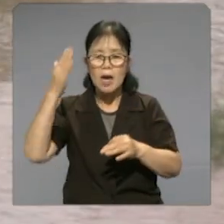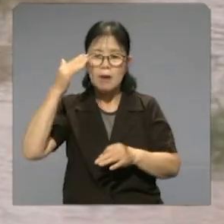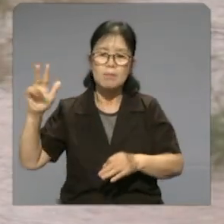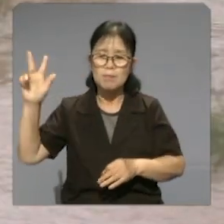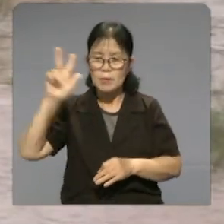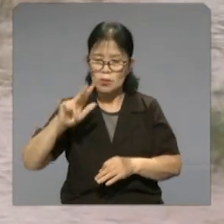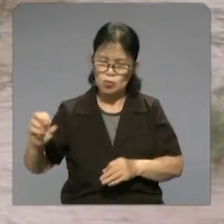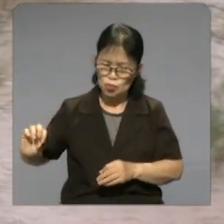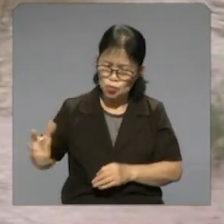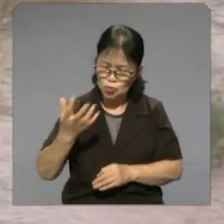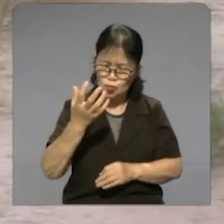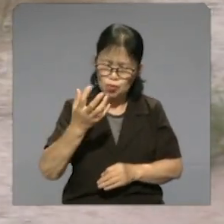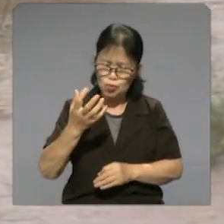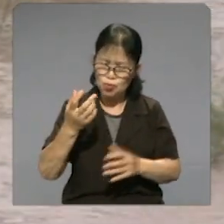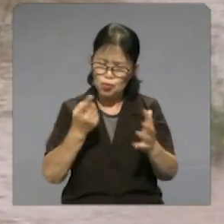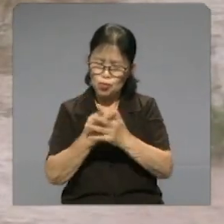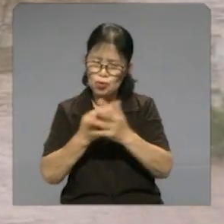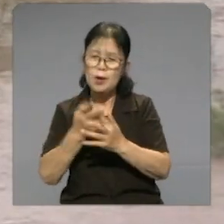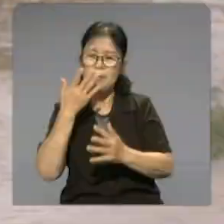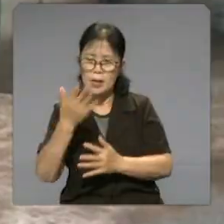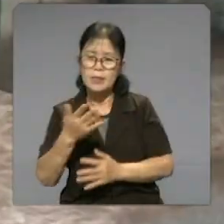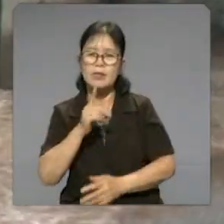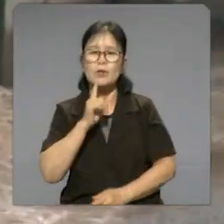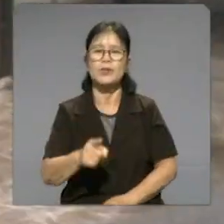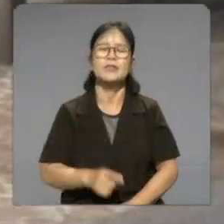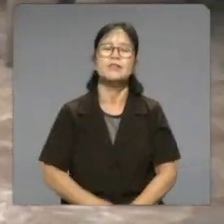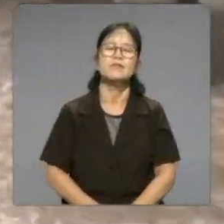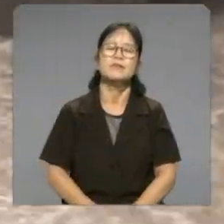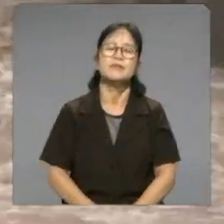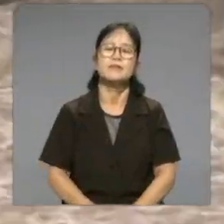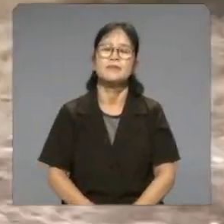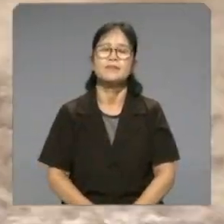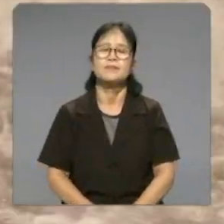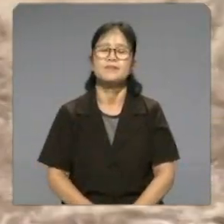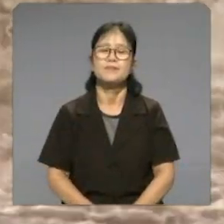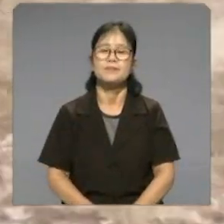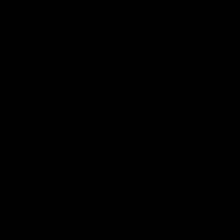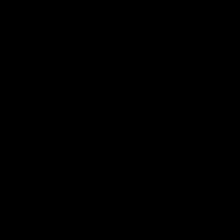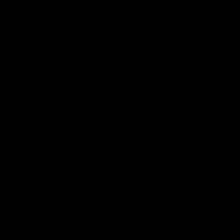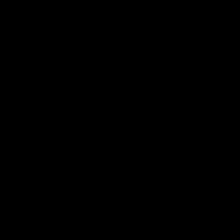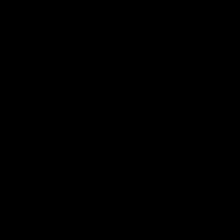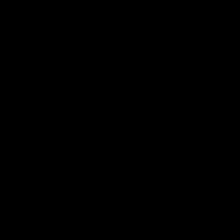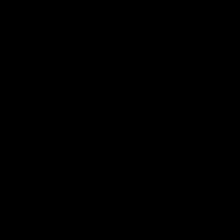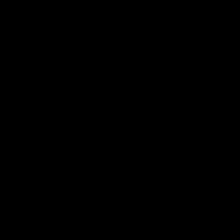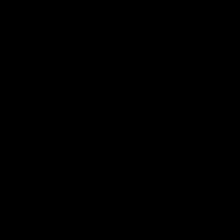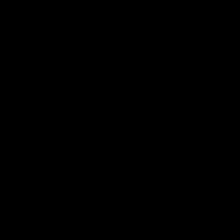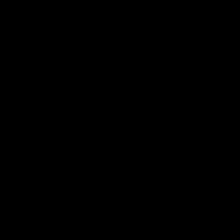영향 여부에 대해 예측 가능하다고 설명했습니다. OBS 뉴스 백소민입니다.